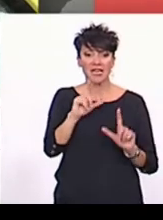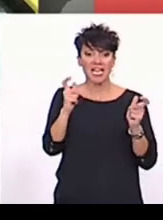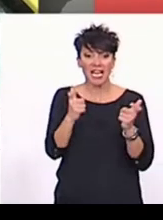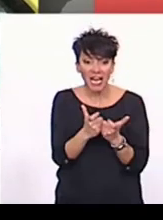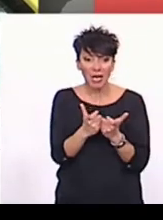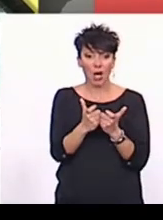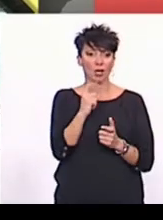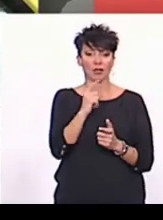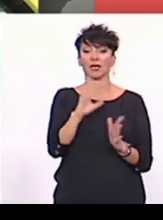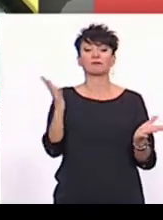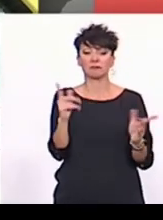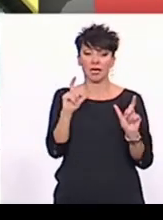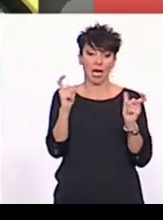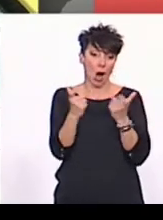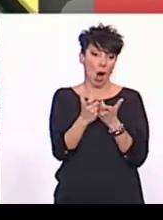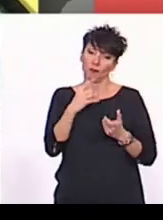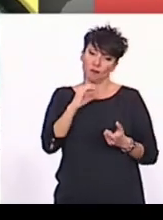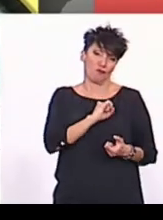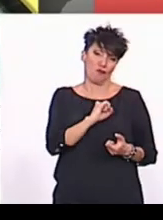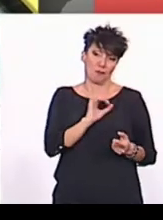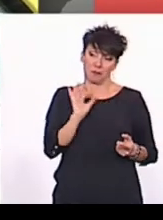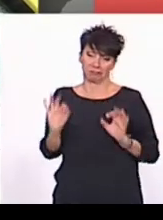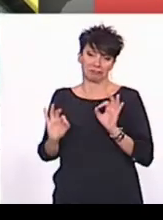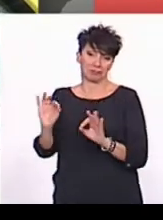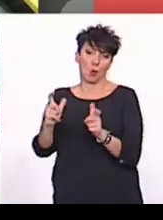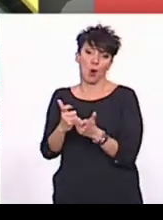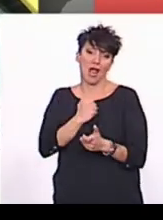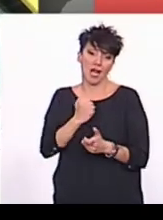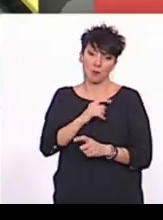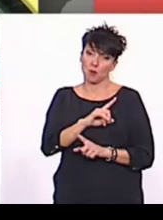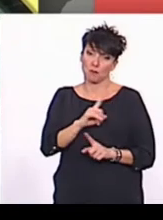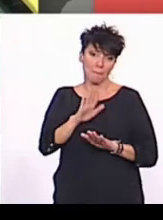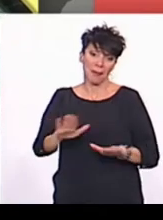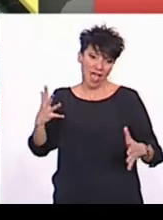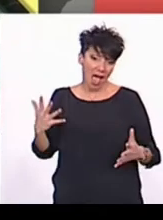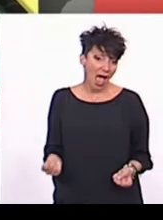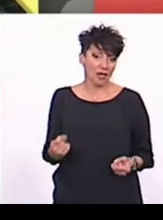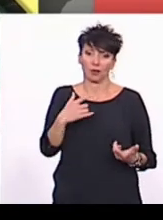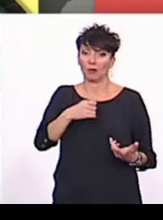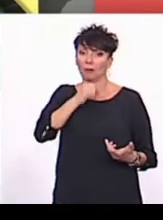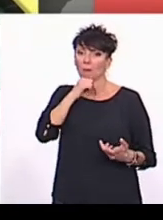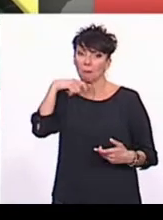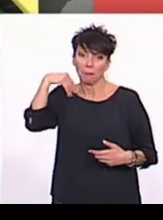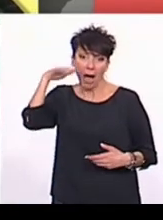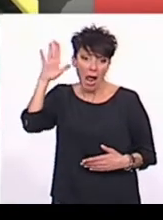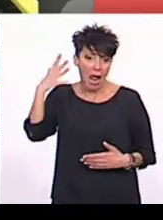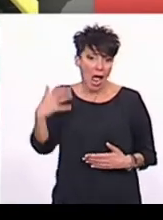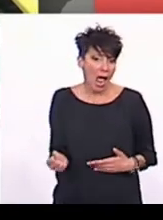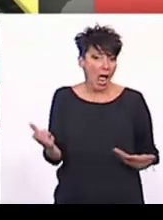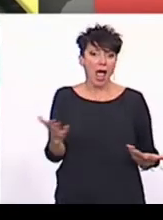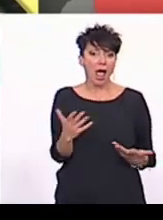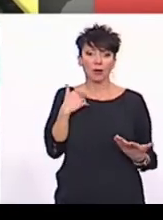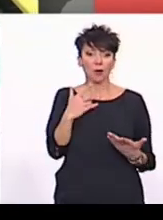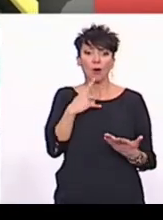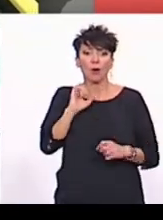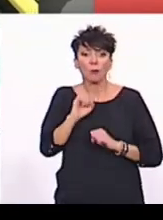με. Δυστυχώς έχουμε και εμείς αυτό το φόβο. Μην το μεταδώσουμε. Έχουμε και μικρά παιδιά και γονείς που να ανήκουν σε ευφαθείς